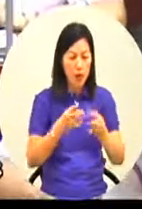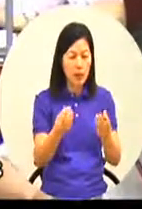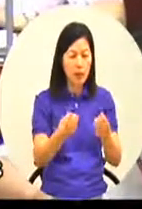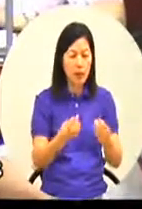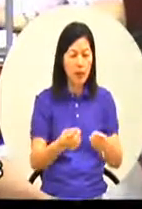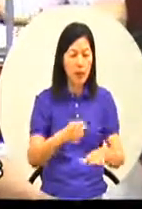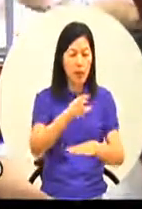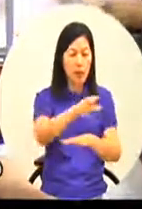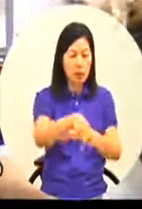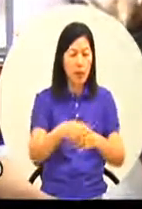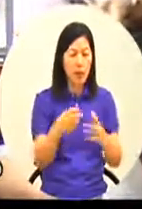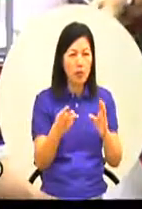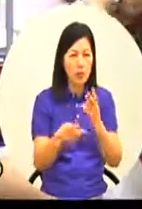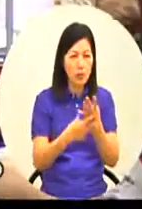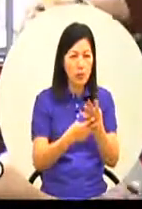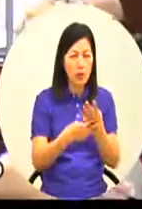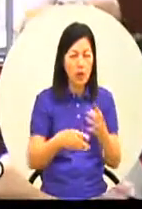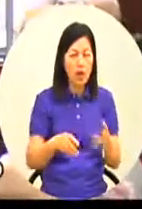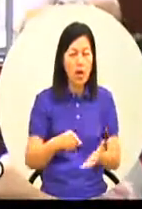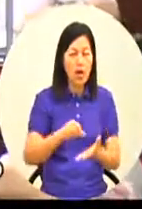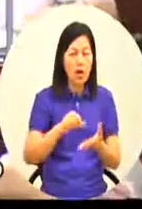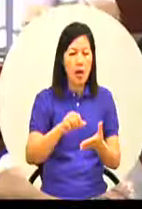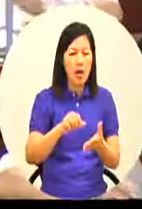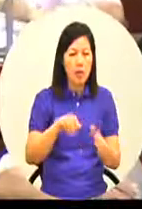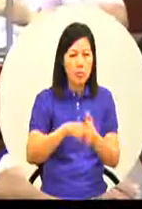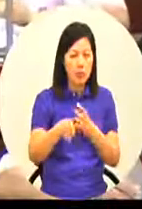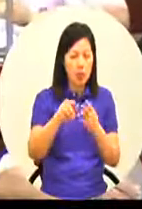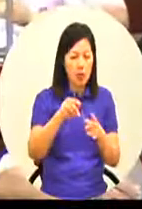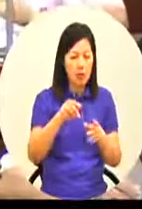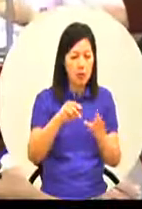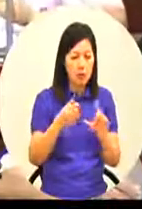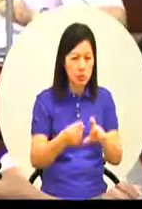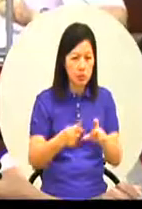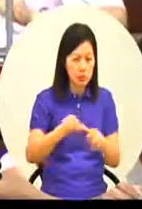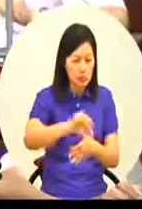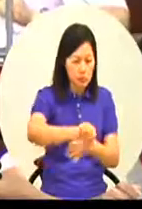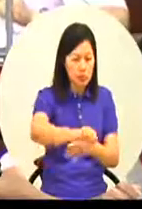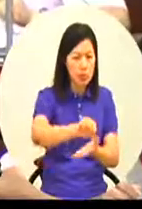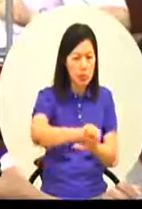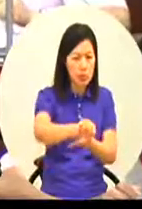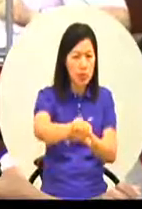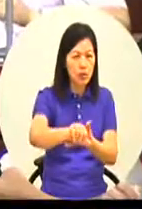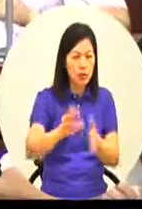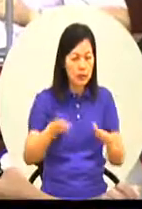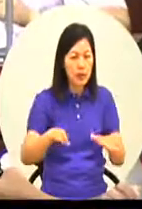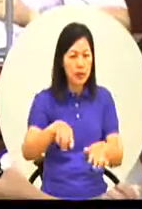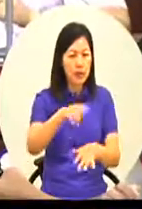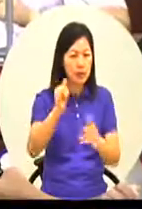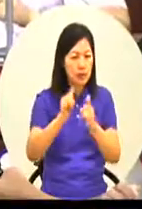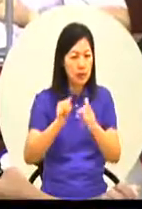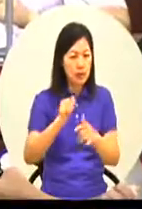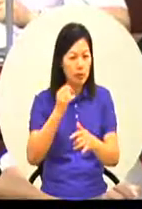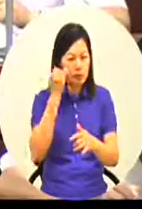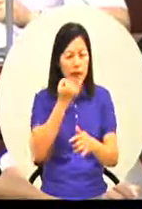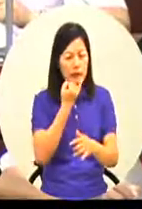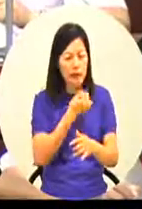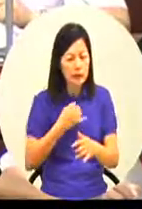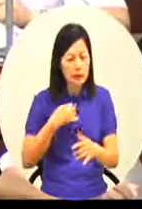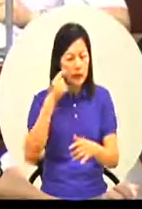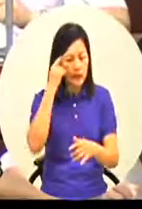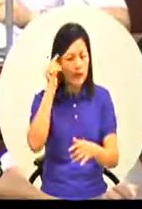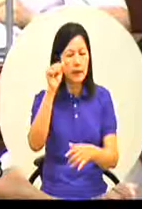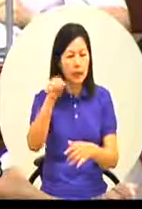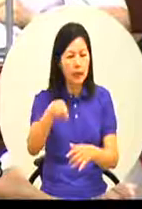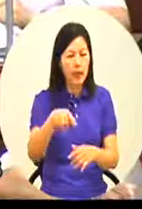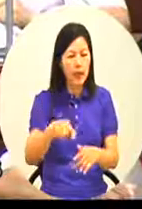农业专区，让他们继续来耕作使用。那目前呢还是有人意愿呢还是要在那边务农，